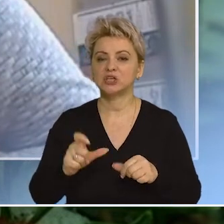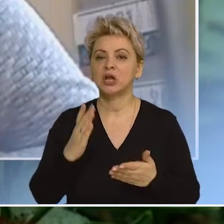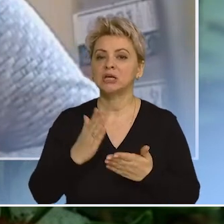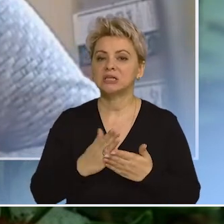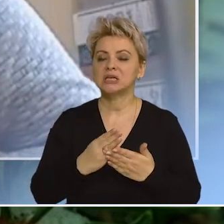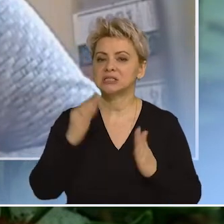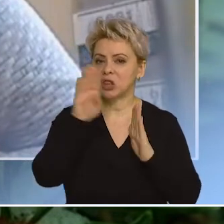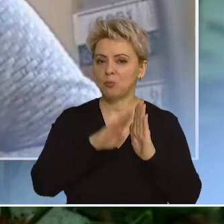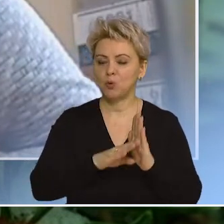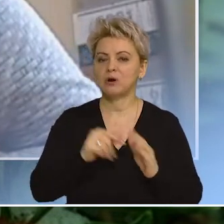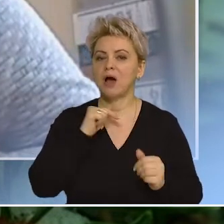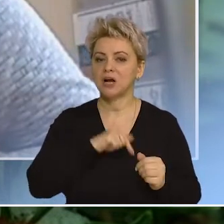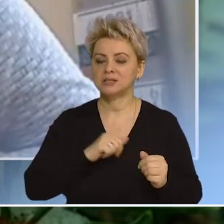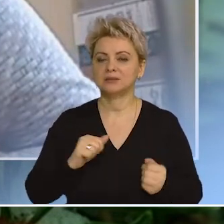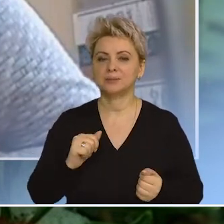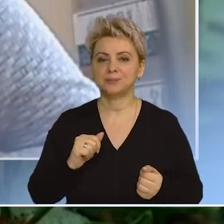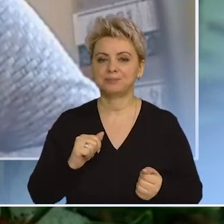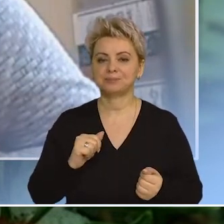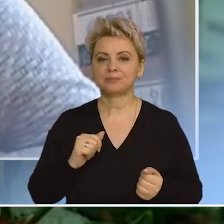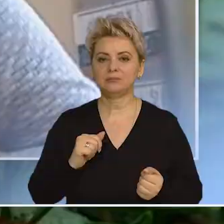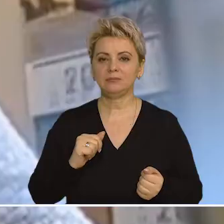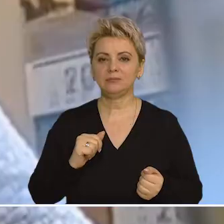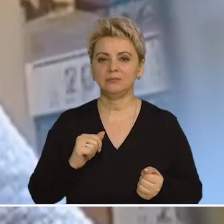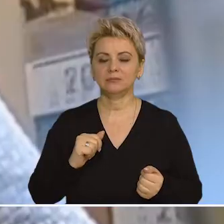какие-то определенные наборы характеристик?